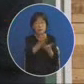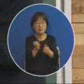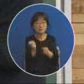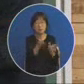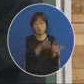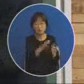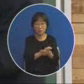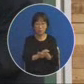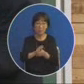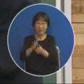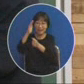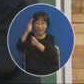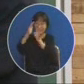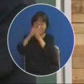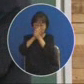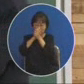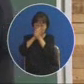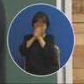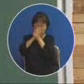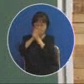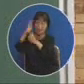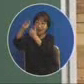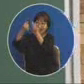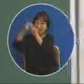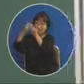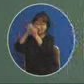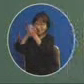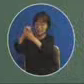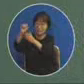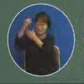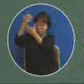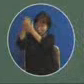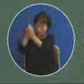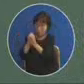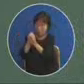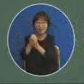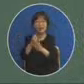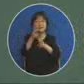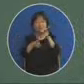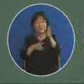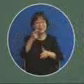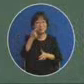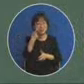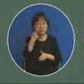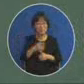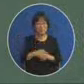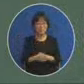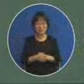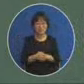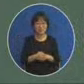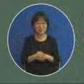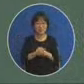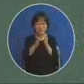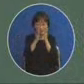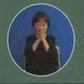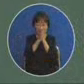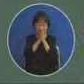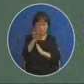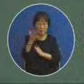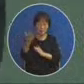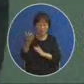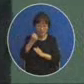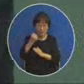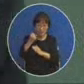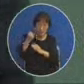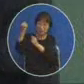all your grit and perseverance. That's not what God desires. 아니, 목사님들이, He wants you to carry your business with prayer. 직업 사업하듯이 그렇게 하면 되겠어요? 기도하면서 해야지. And pastors, you